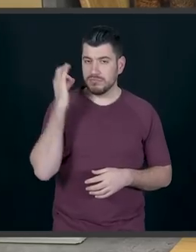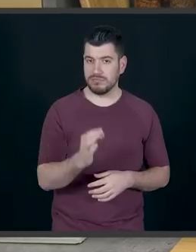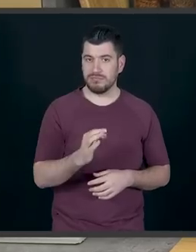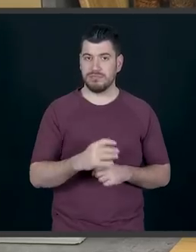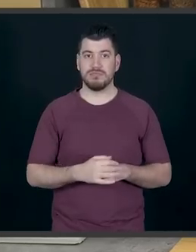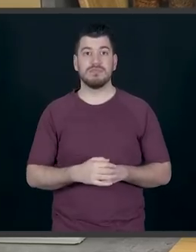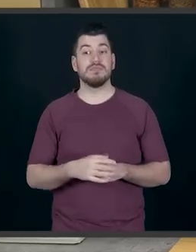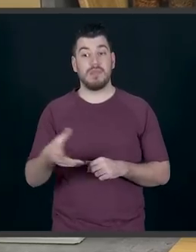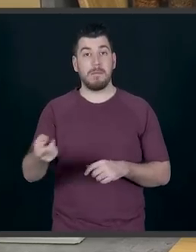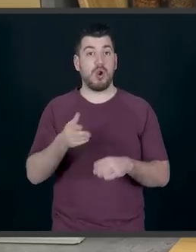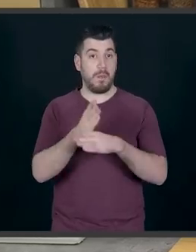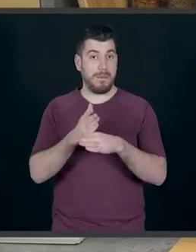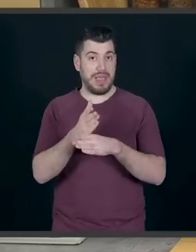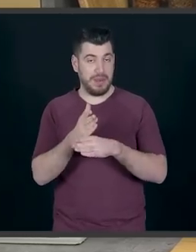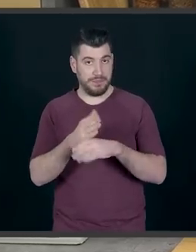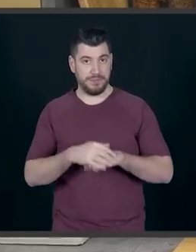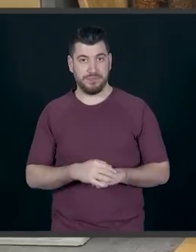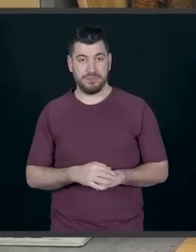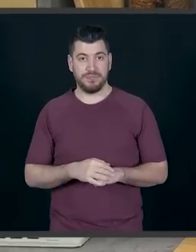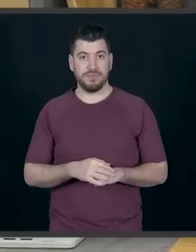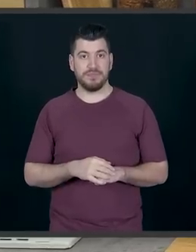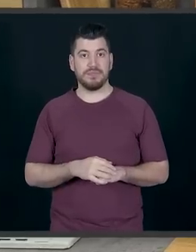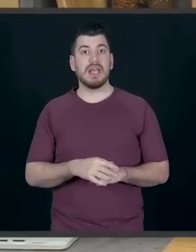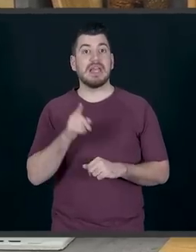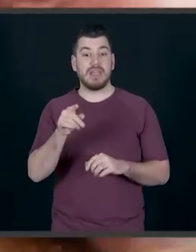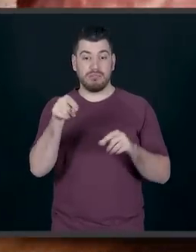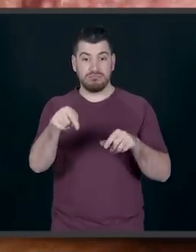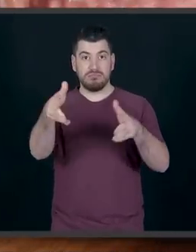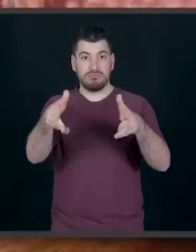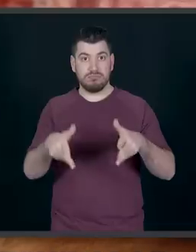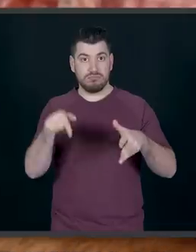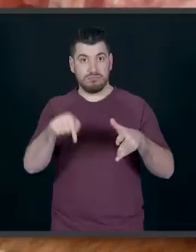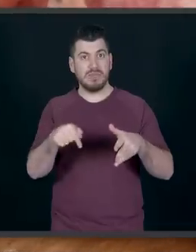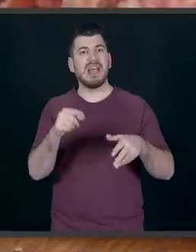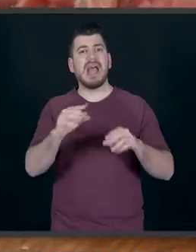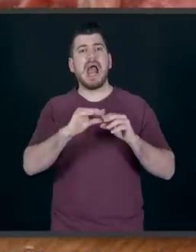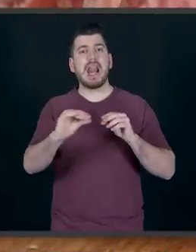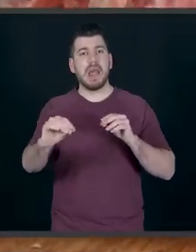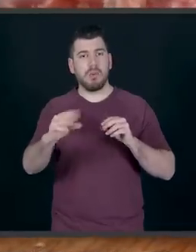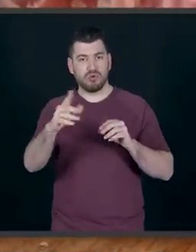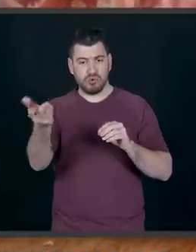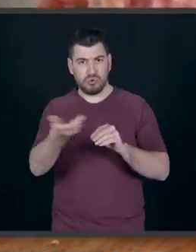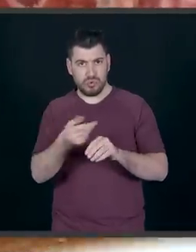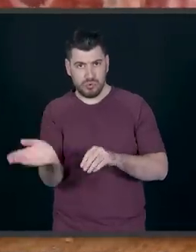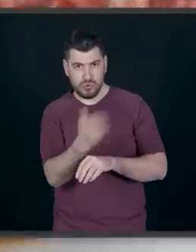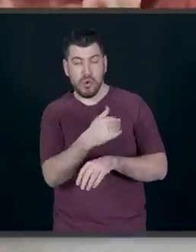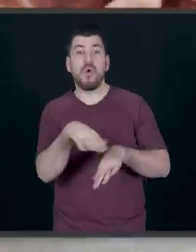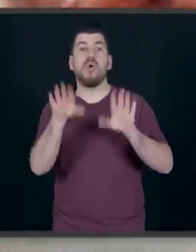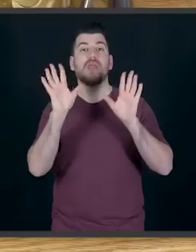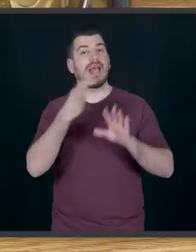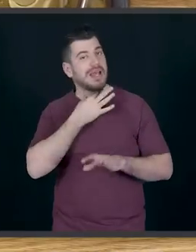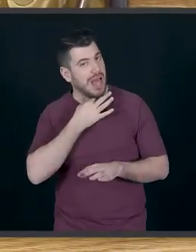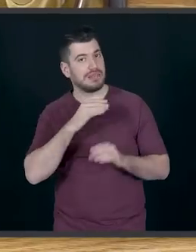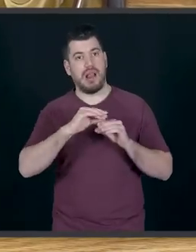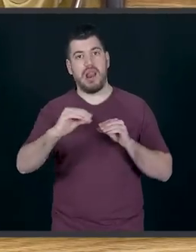μου. Και έτσι όπως είναι, αφήστε τα λιπάκια, μην τα αφήνετε να πάνε χαμένα. Χρειαζόμαστε λίπος